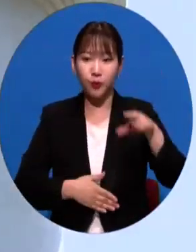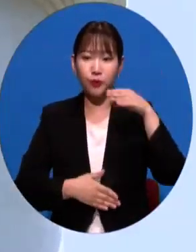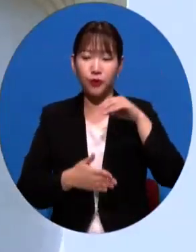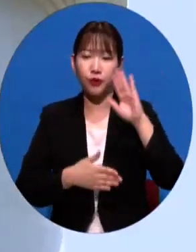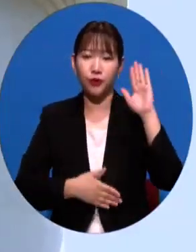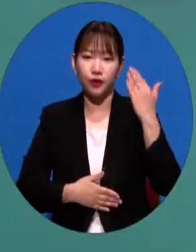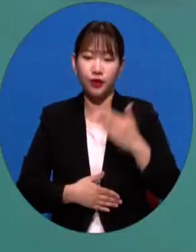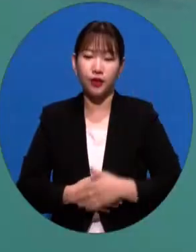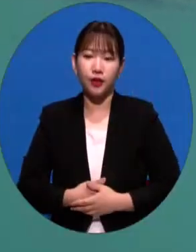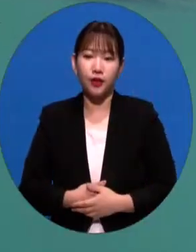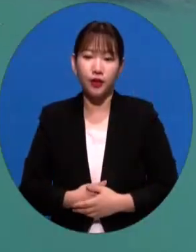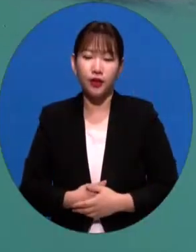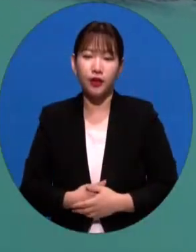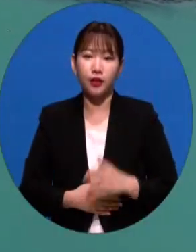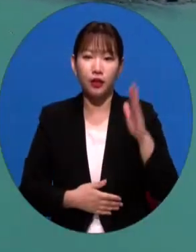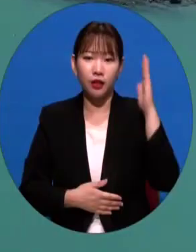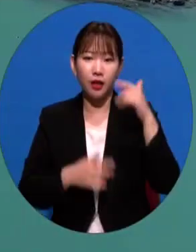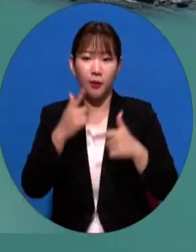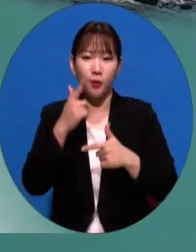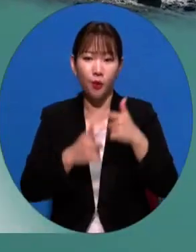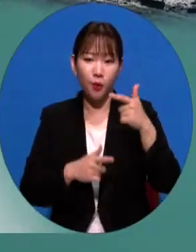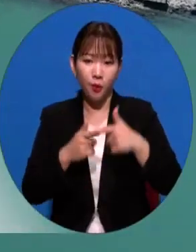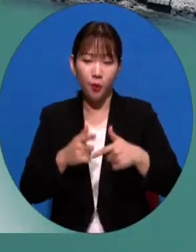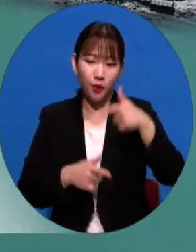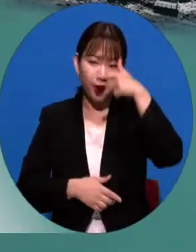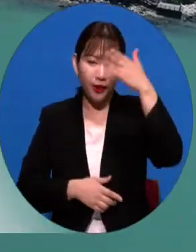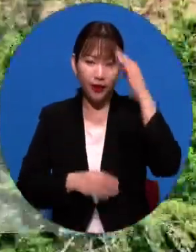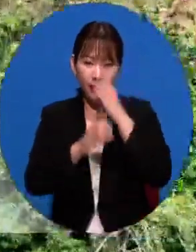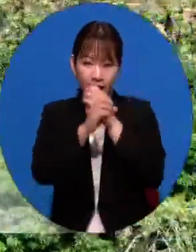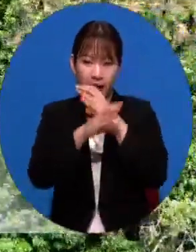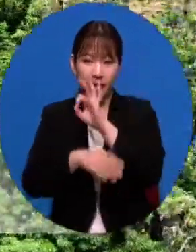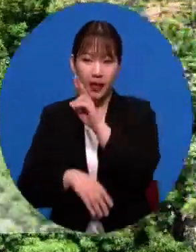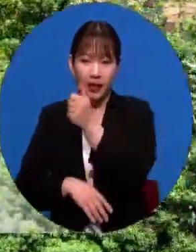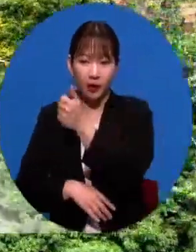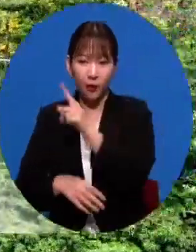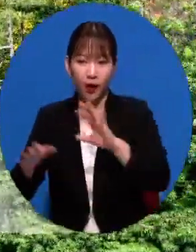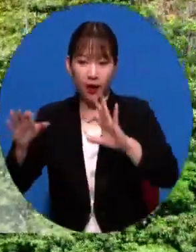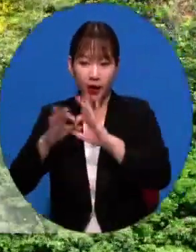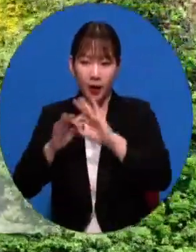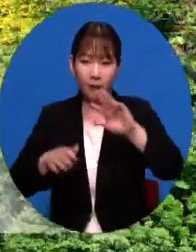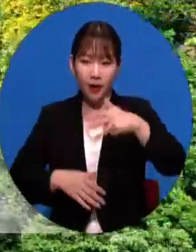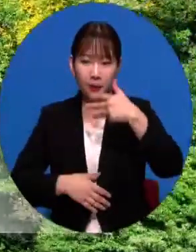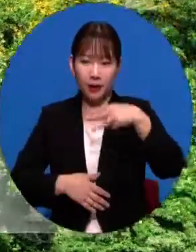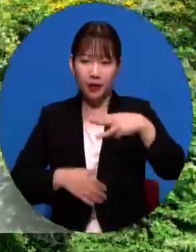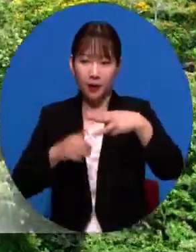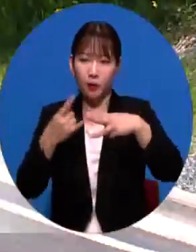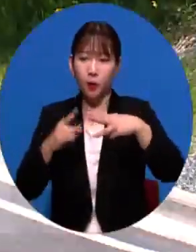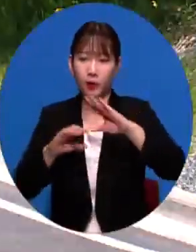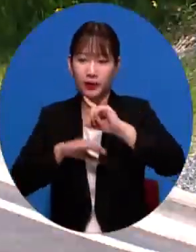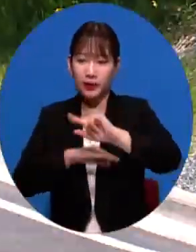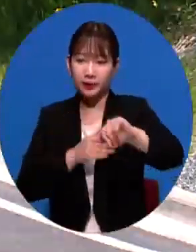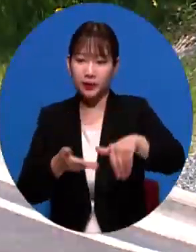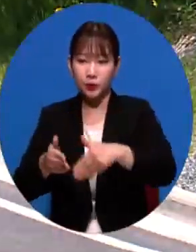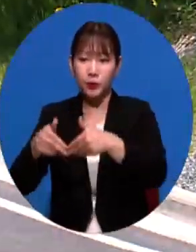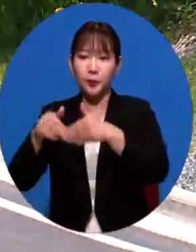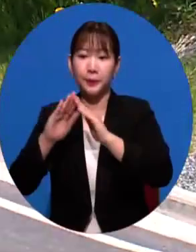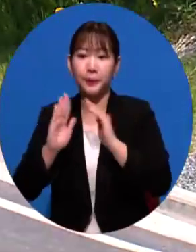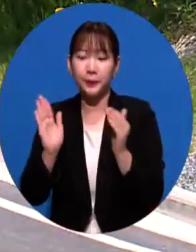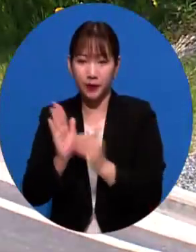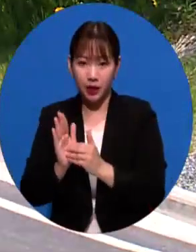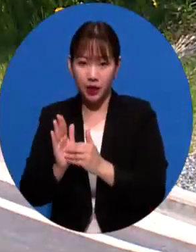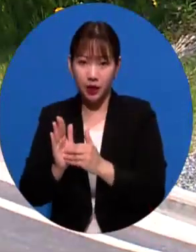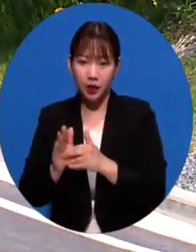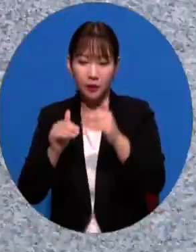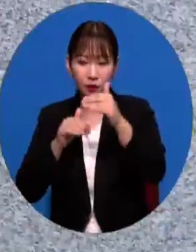잡았습니다. 최근에는 목포구 등대에서 양화를 잇는 지방도 803호선이 개통됐습니다. 이번